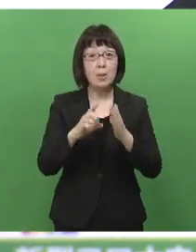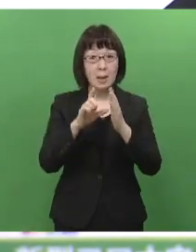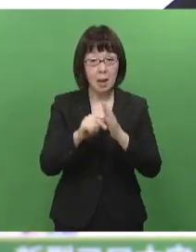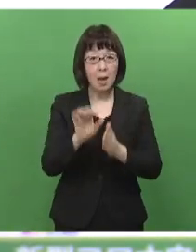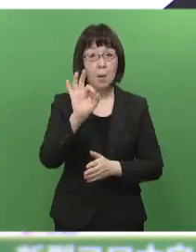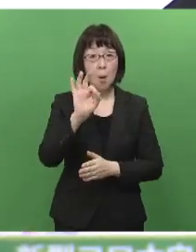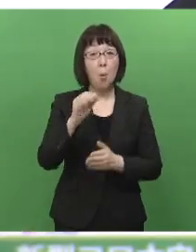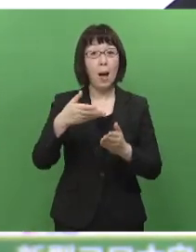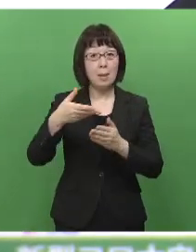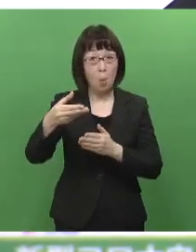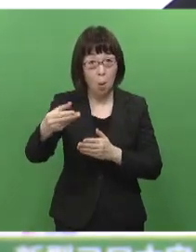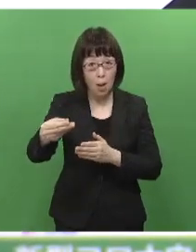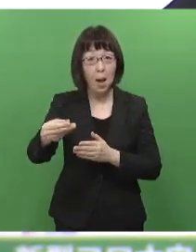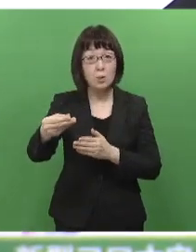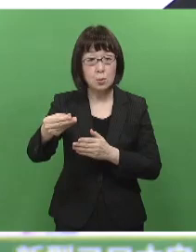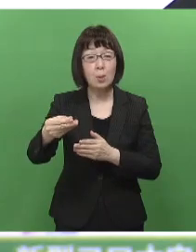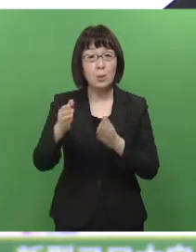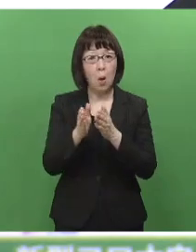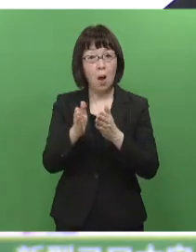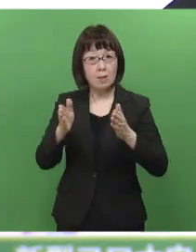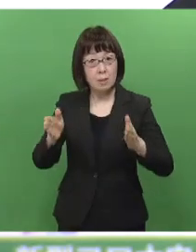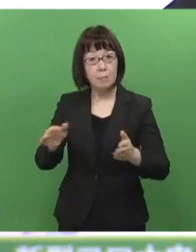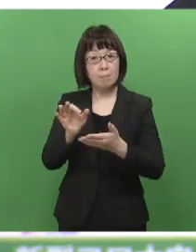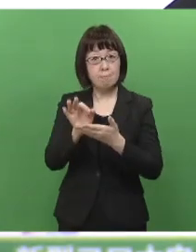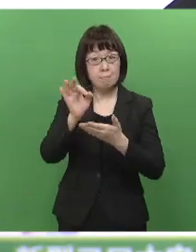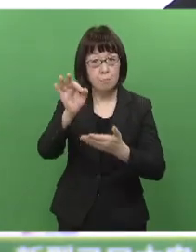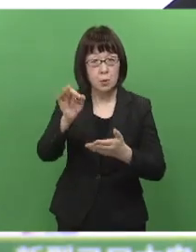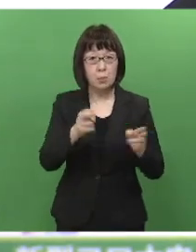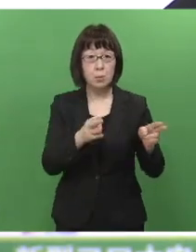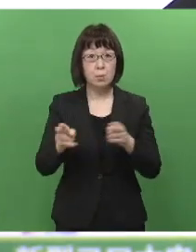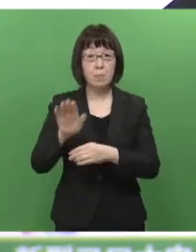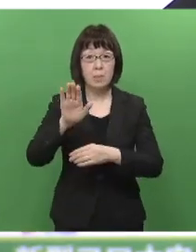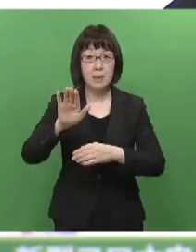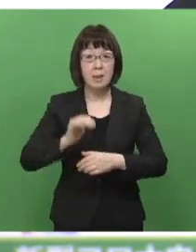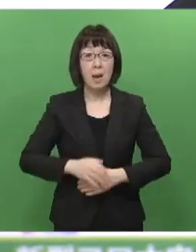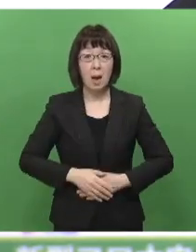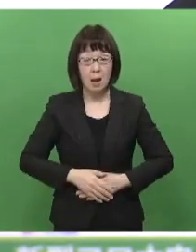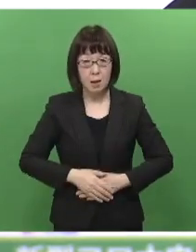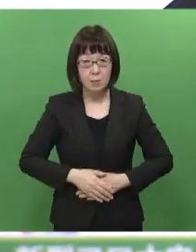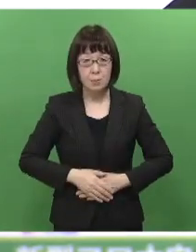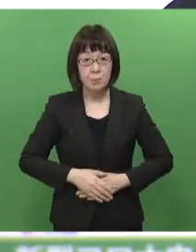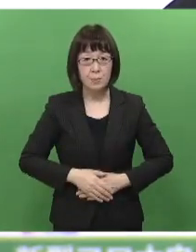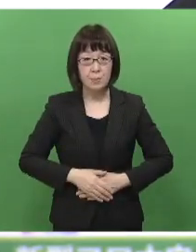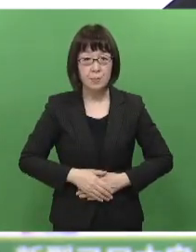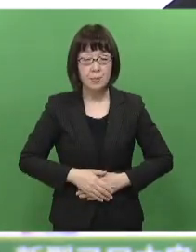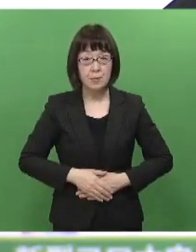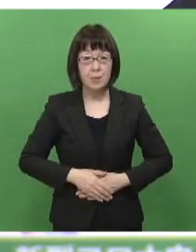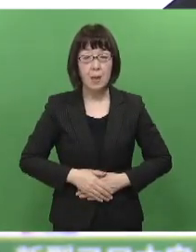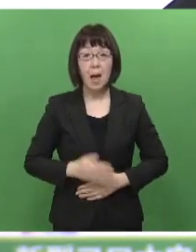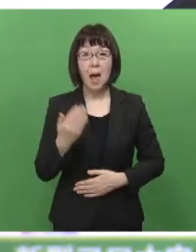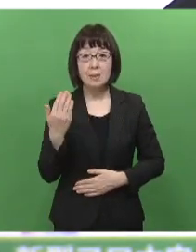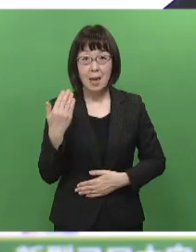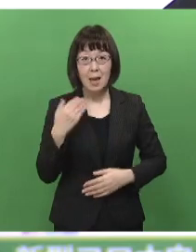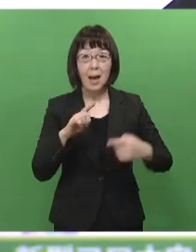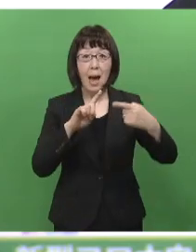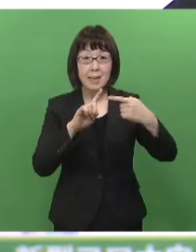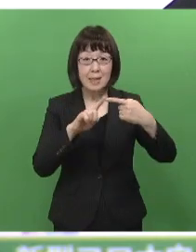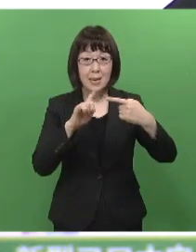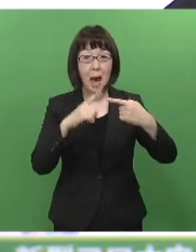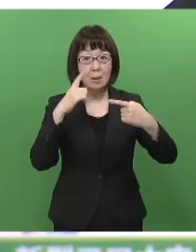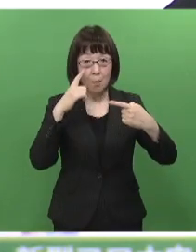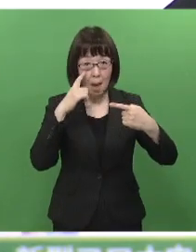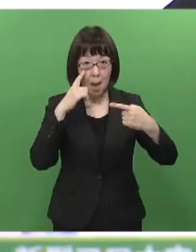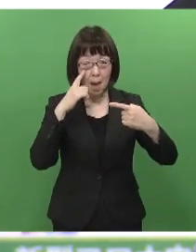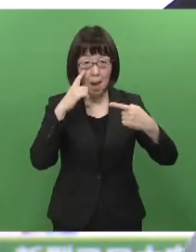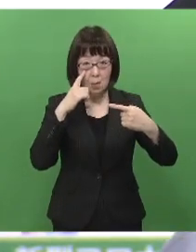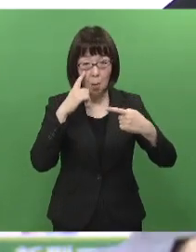こういったこの機にですね、さらにこの前回の時は途中